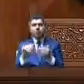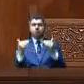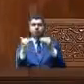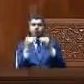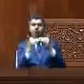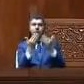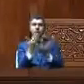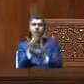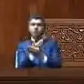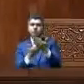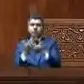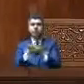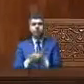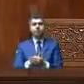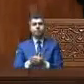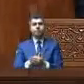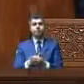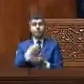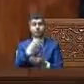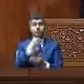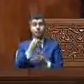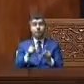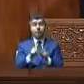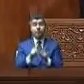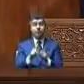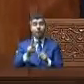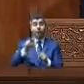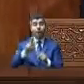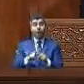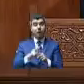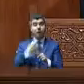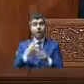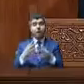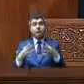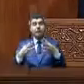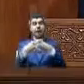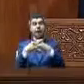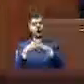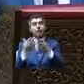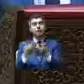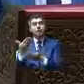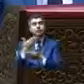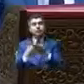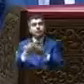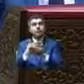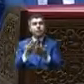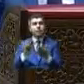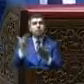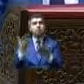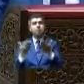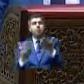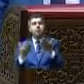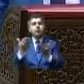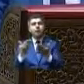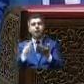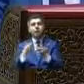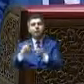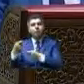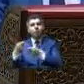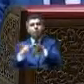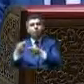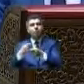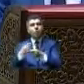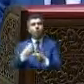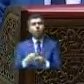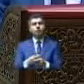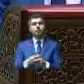الحال. وسأتطرق فيما يلي إلى وقع المبادلات مع الاتحاد الأوروبي والإجراءات المتخذة لإرساء التوازن في المبادلات الخارجية.